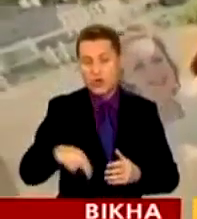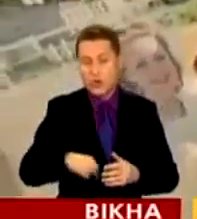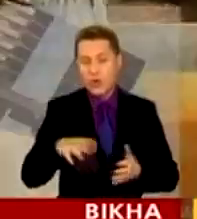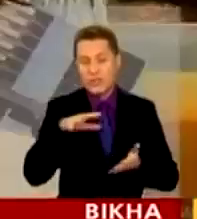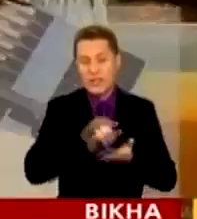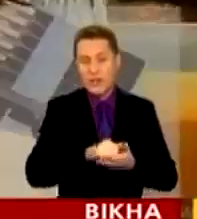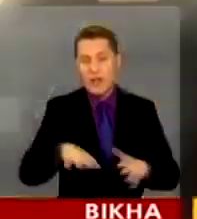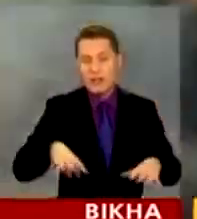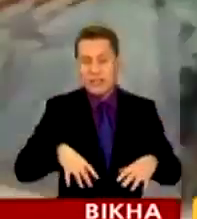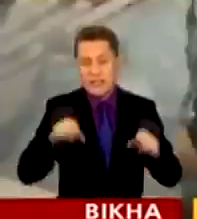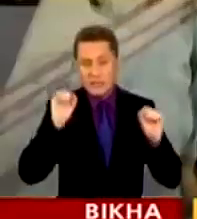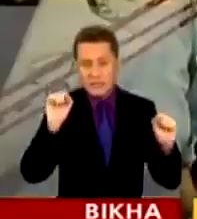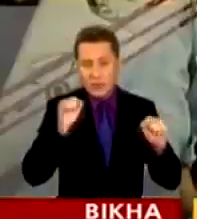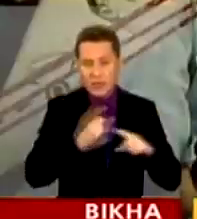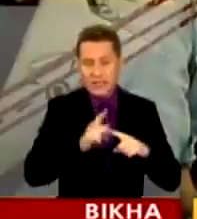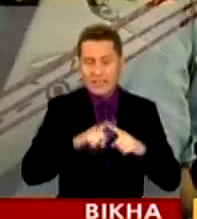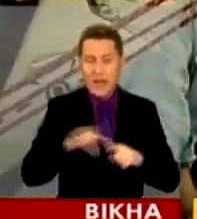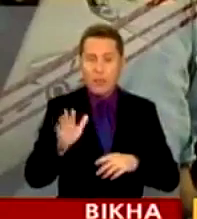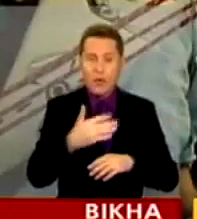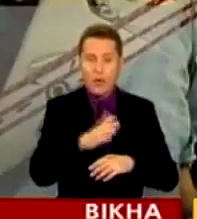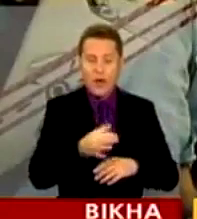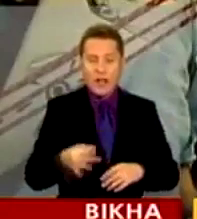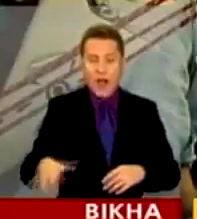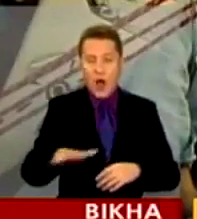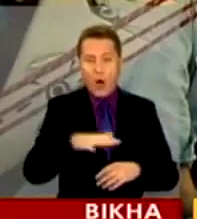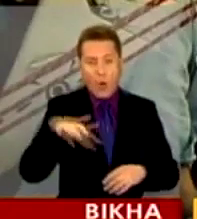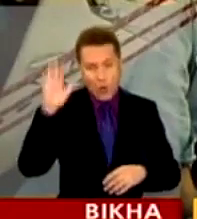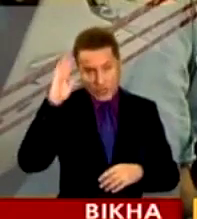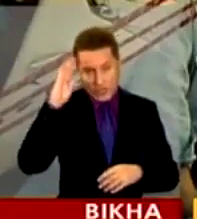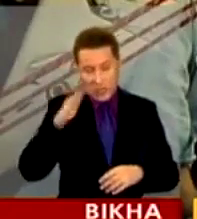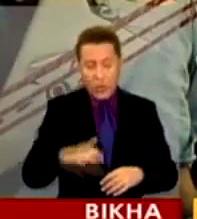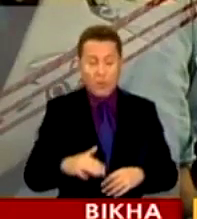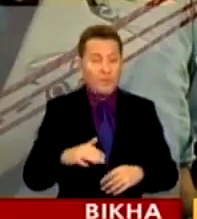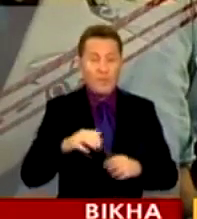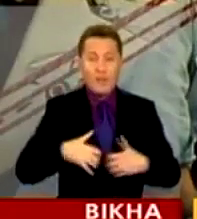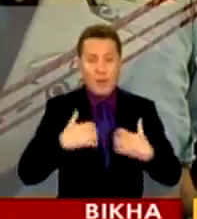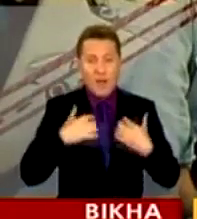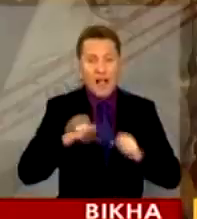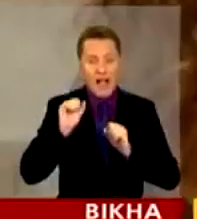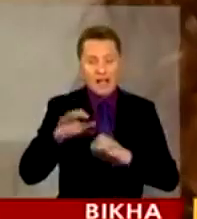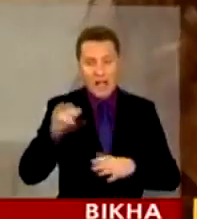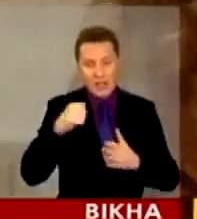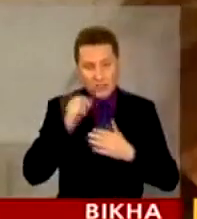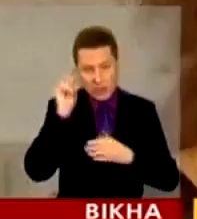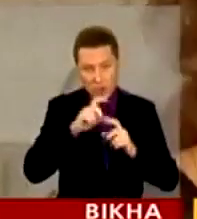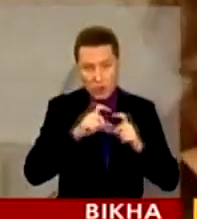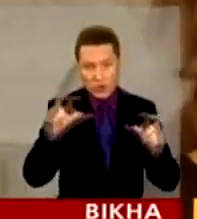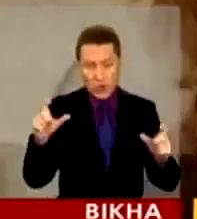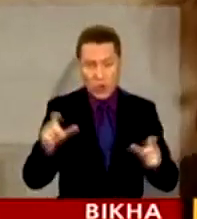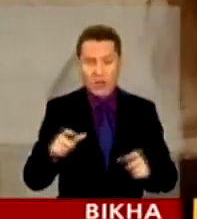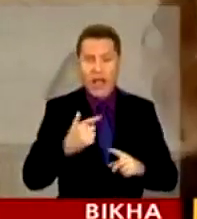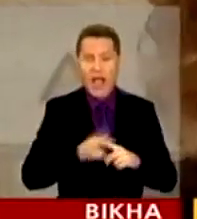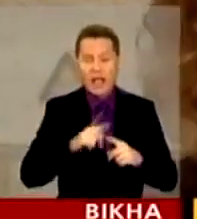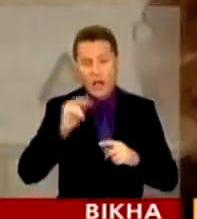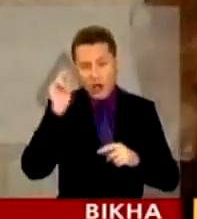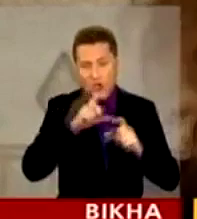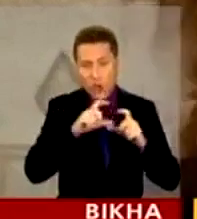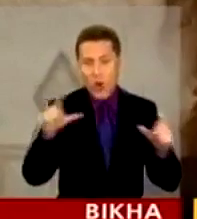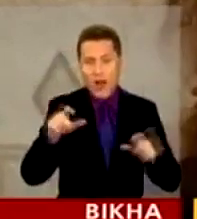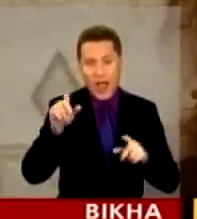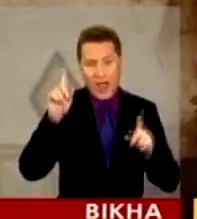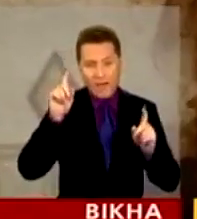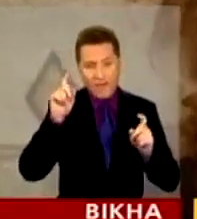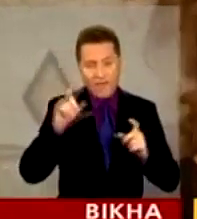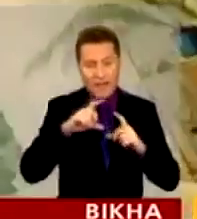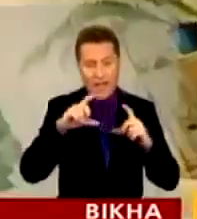кінним спортом, а це прогулянка озером. Жінка навіть не побоялася віддати дочку до школи. Ну, це вже одна із школьних фотографій, це